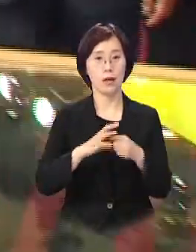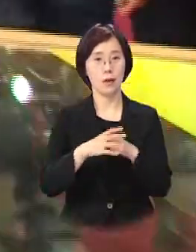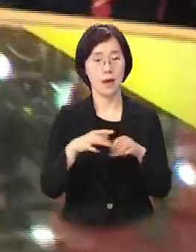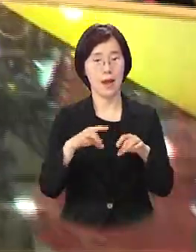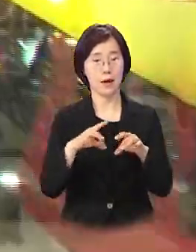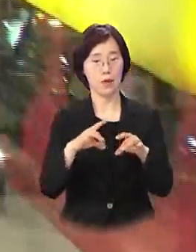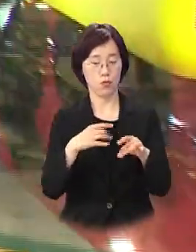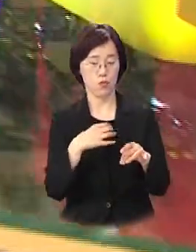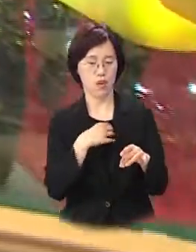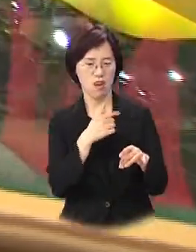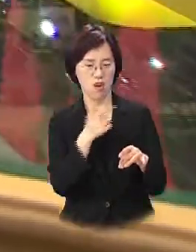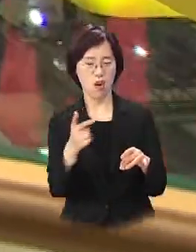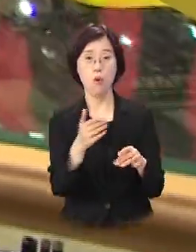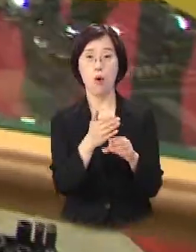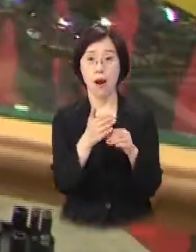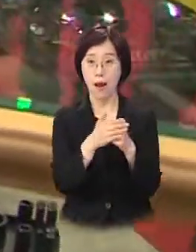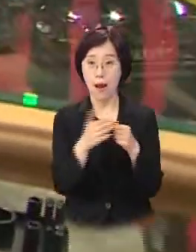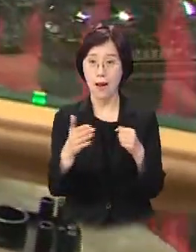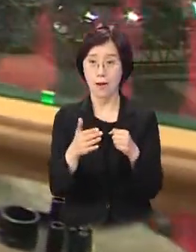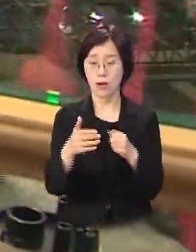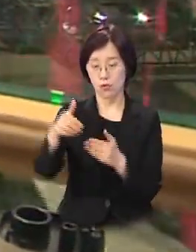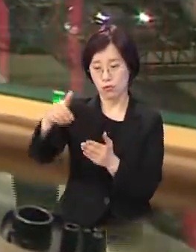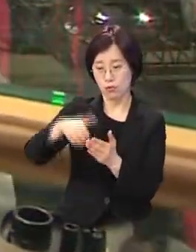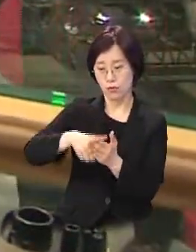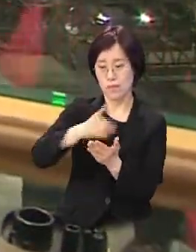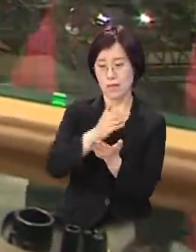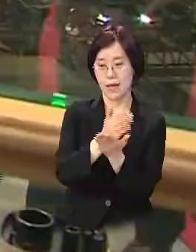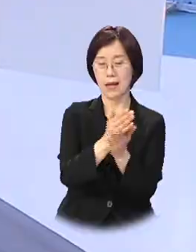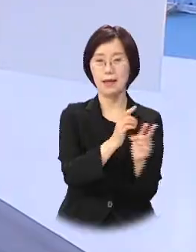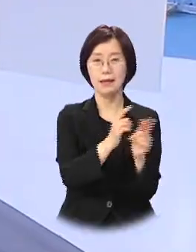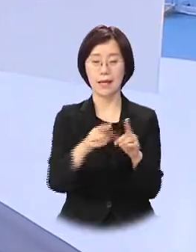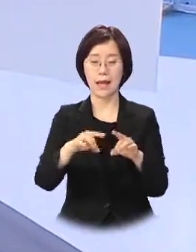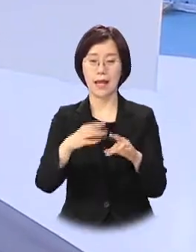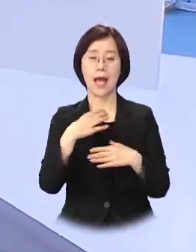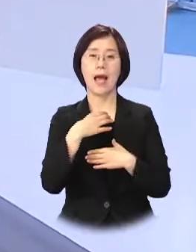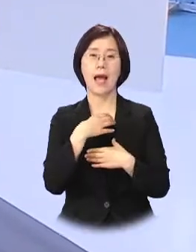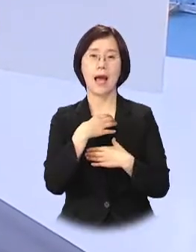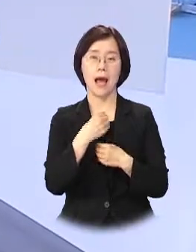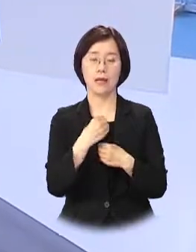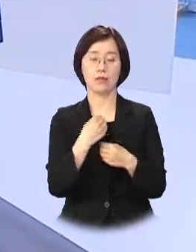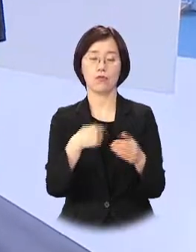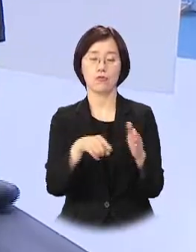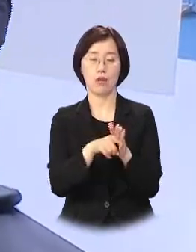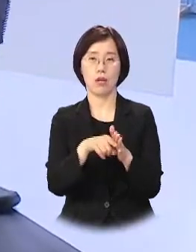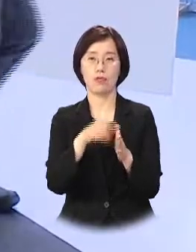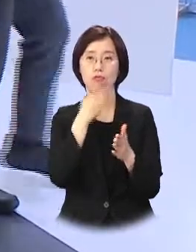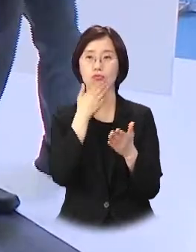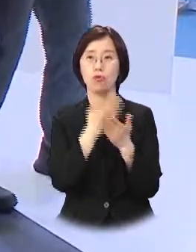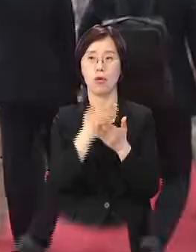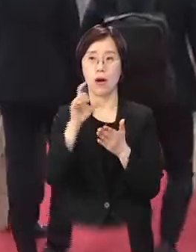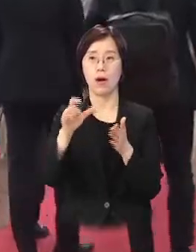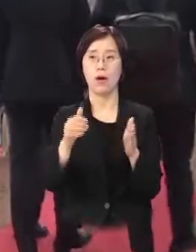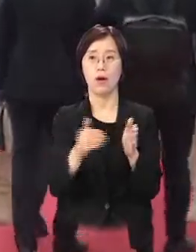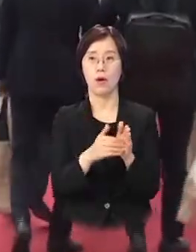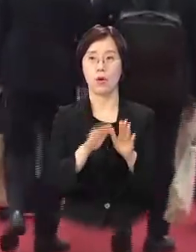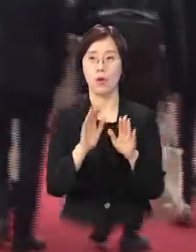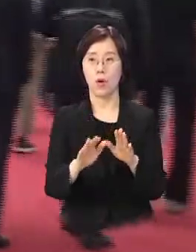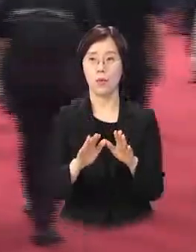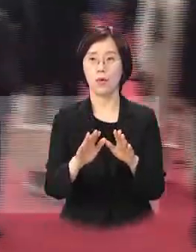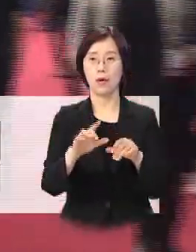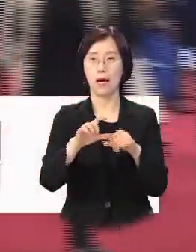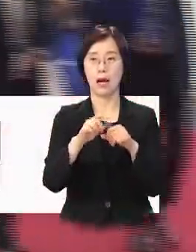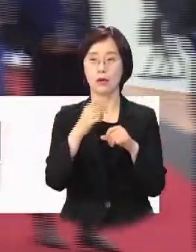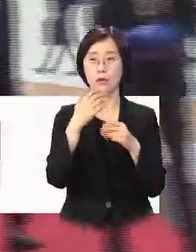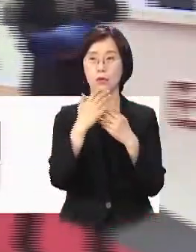에너지 수급의 위기가 커지고 있다며 수입선 다변화 등 에너지 안보의 중요성도 강조했습니다. 이번